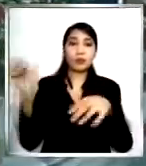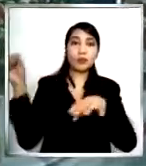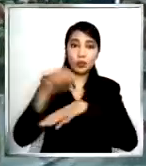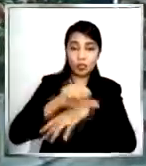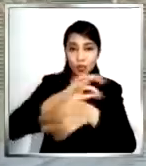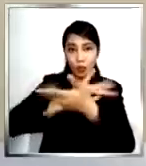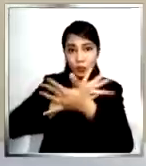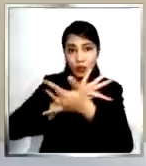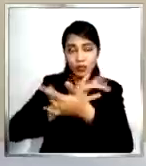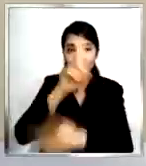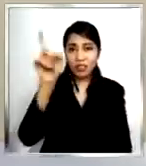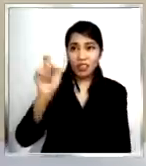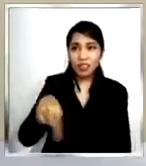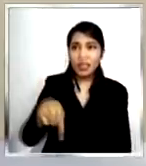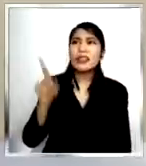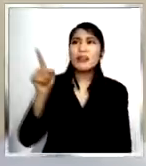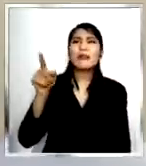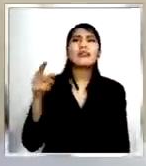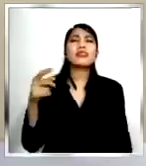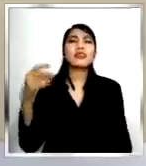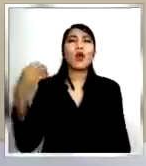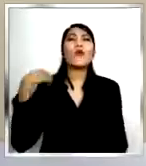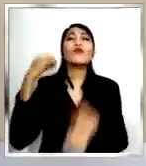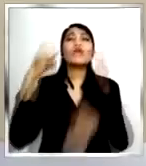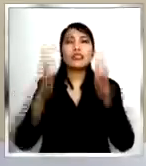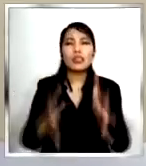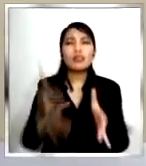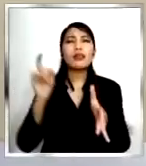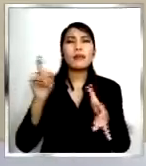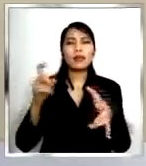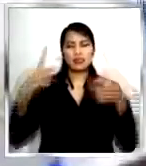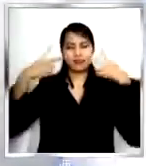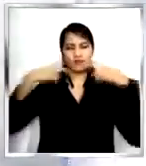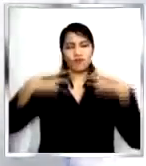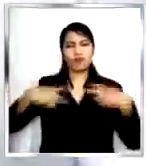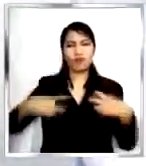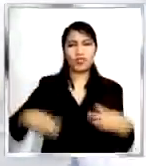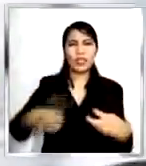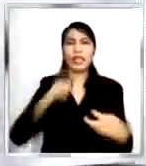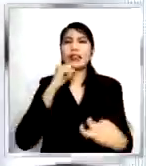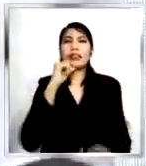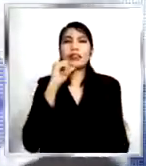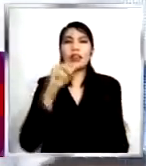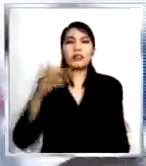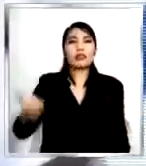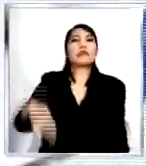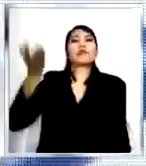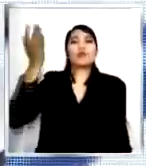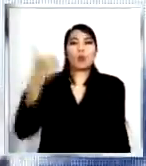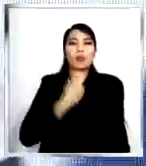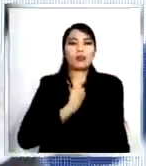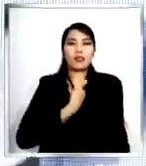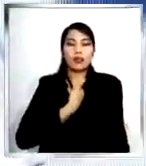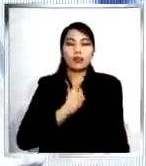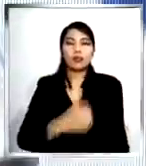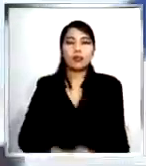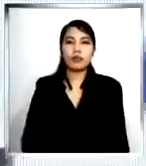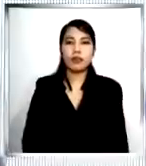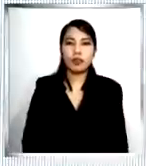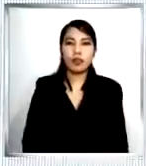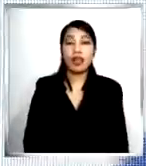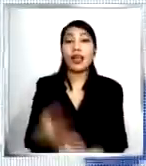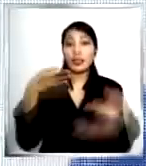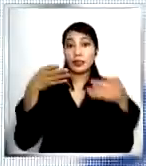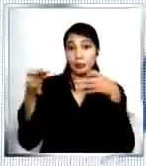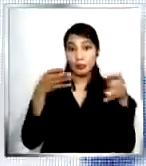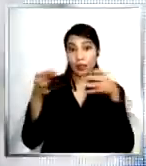na self-regulate tayo when it comes to promoting ourselves. Depensa naman Enriquez, meron daw kasing nagpapanggap na chairman ng